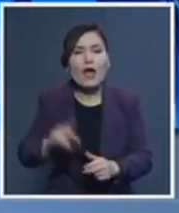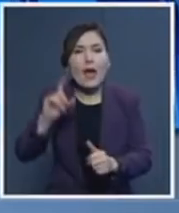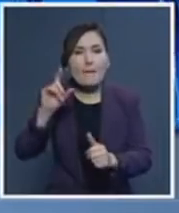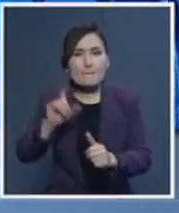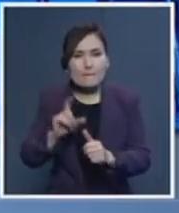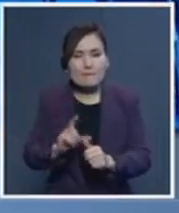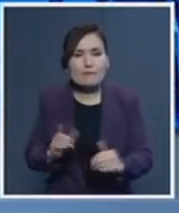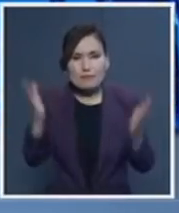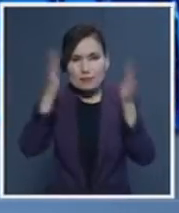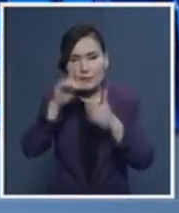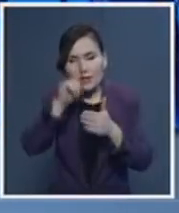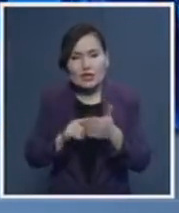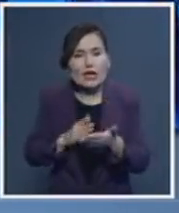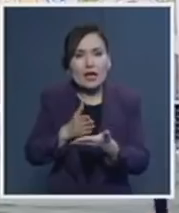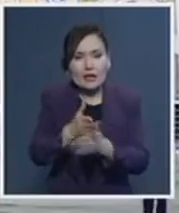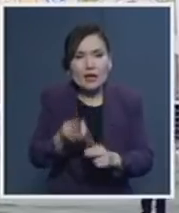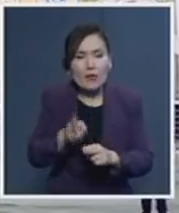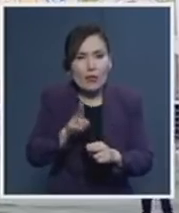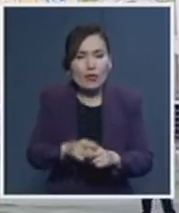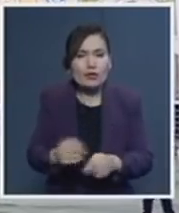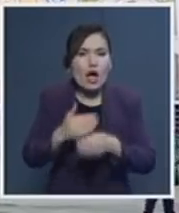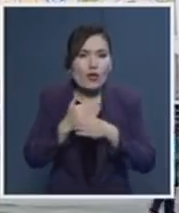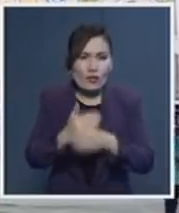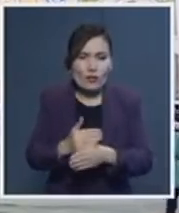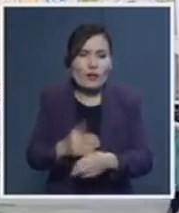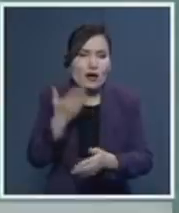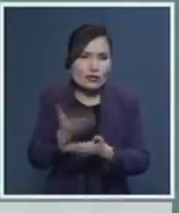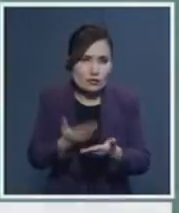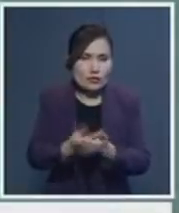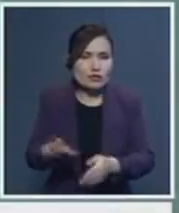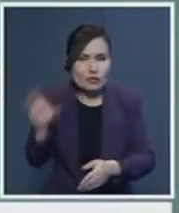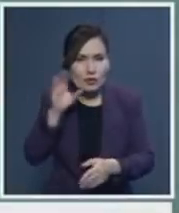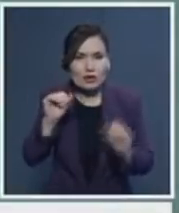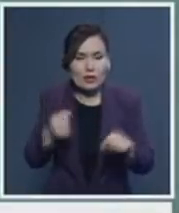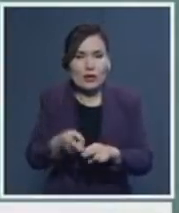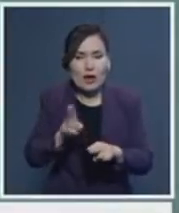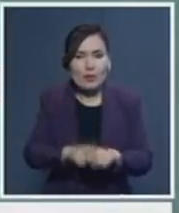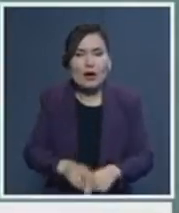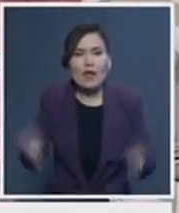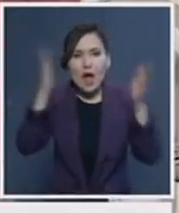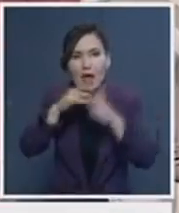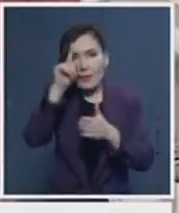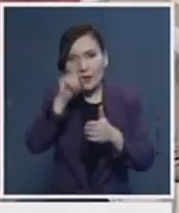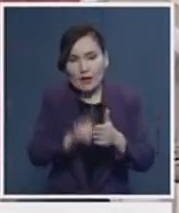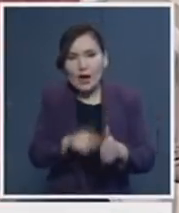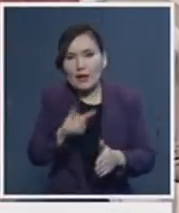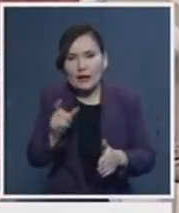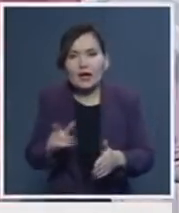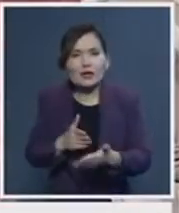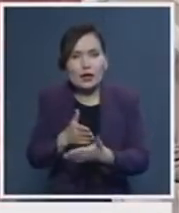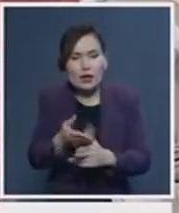болады. Бүгін Назарет Сұлтан мешітінде діни ақпарат беру бөлмесі мен кол орталығы ашылды. Ол жерде имамдар келушілерді жеке қабылдап,